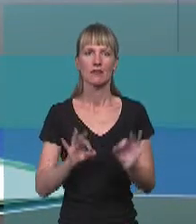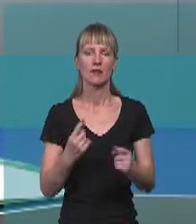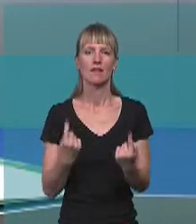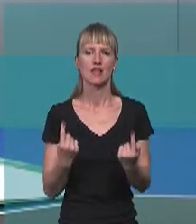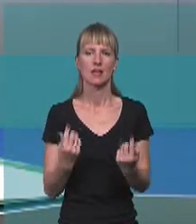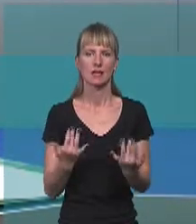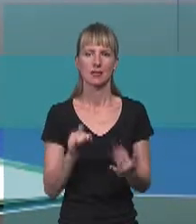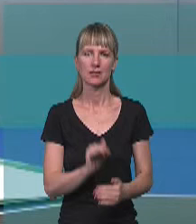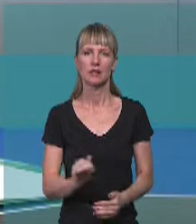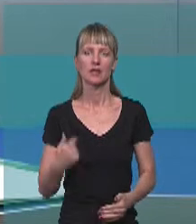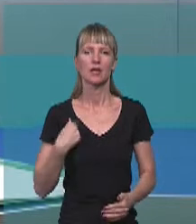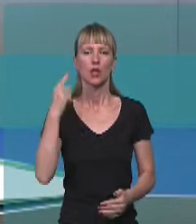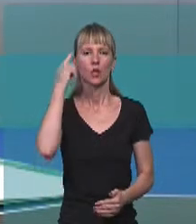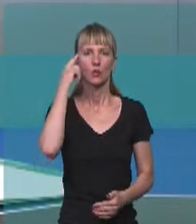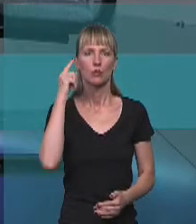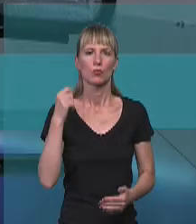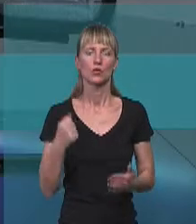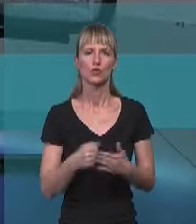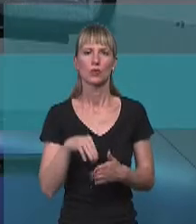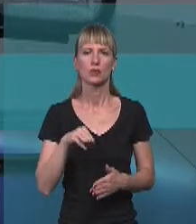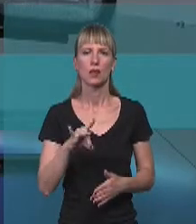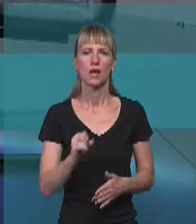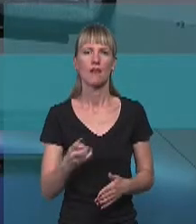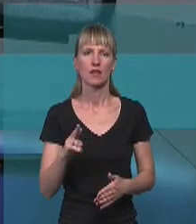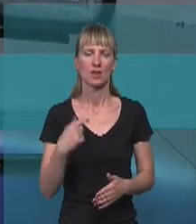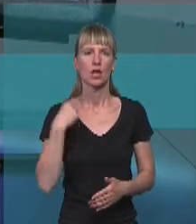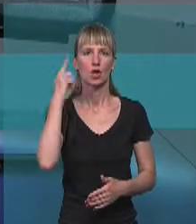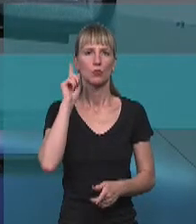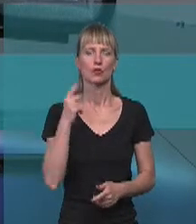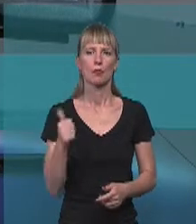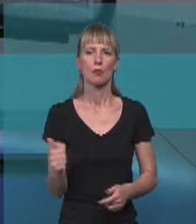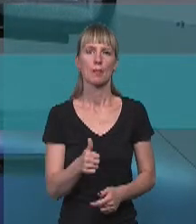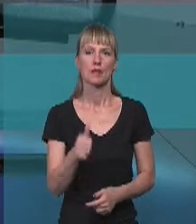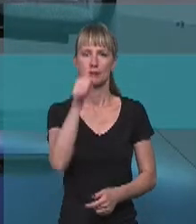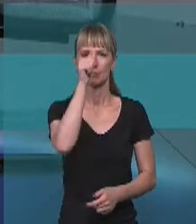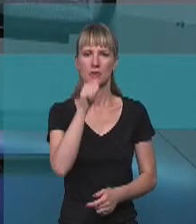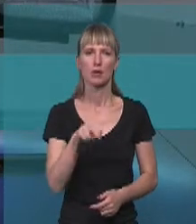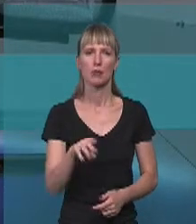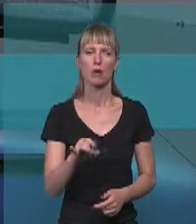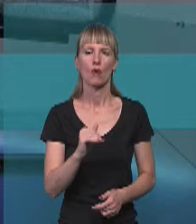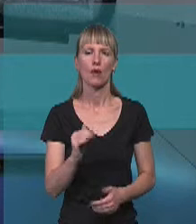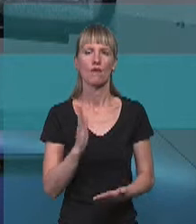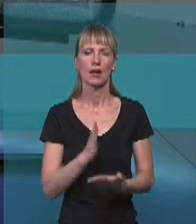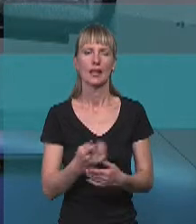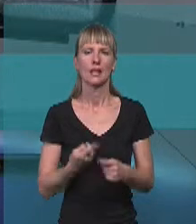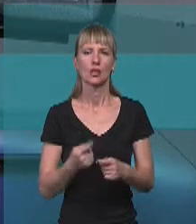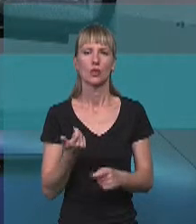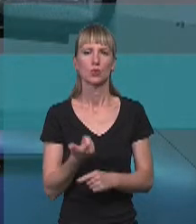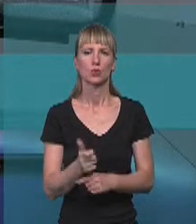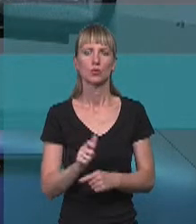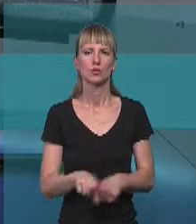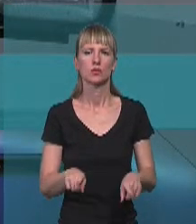кількість дітей. Я гадаю, тобто до травня, я думаю, що, ну, по-перше, місячник профорієнтації – це дуже